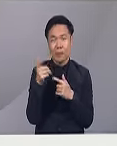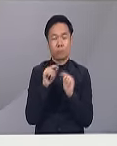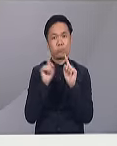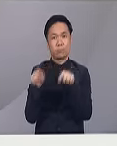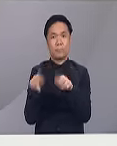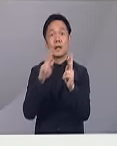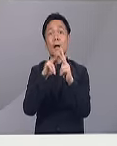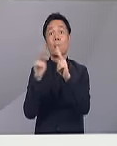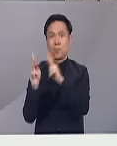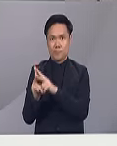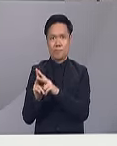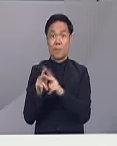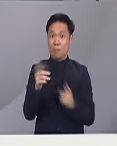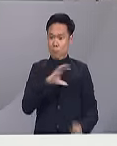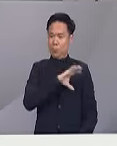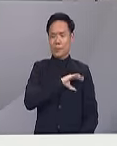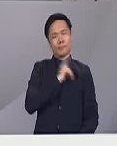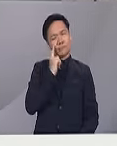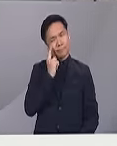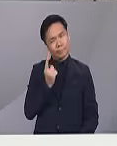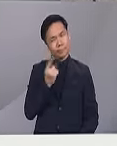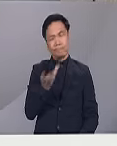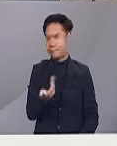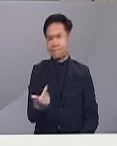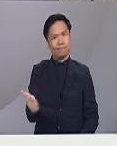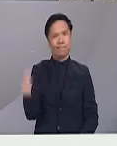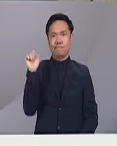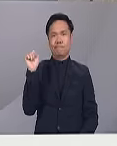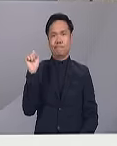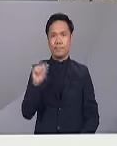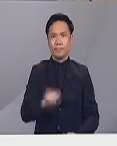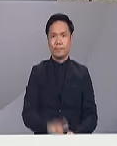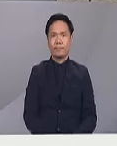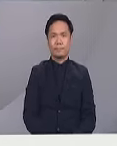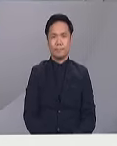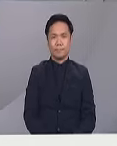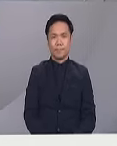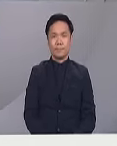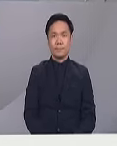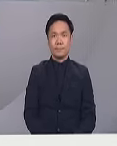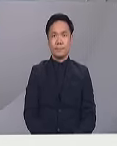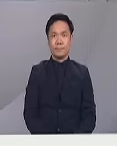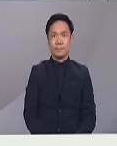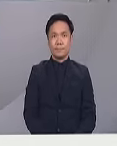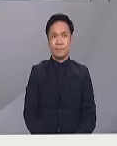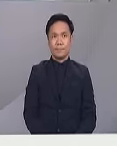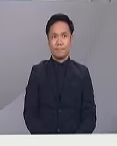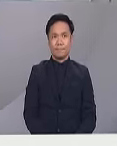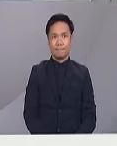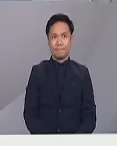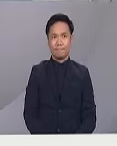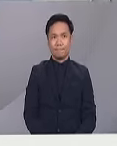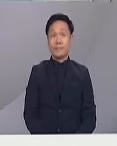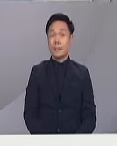kampung dan telah diarahkan berpatah balik oleh PDRM. Dan nampaknya agak